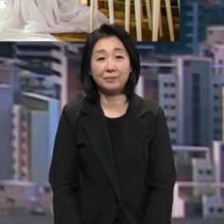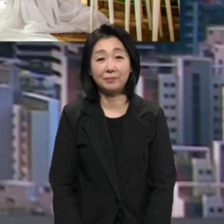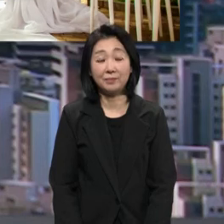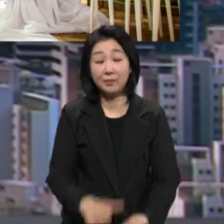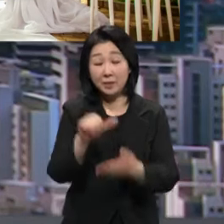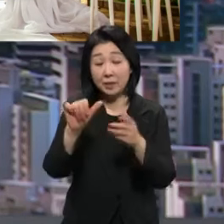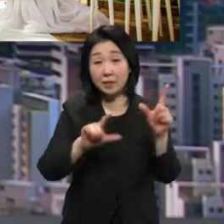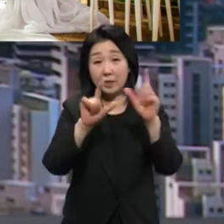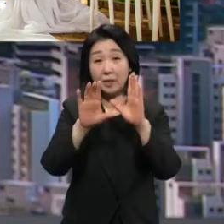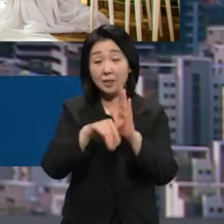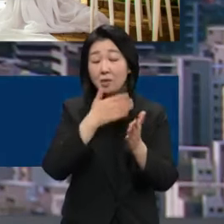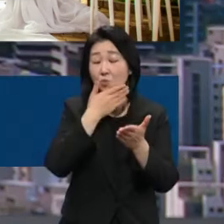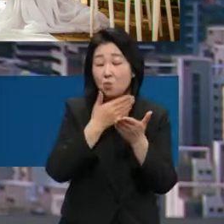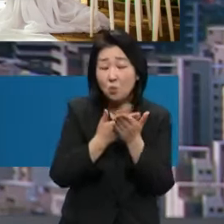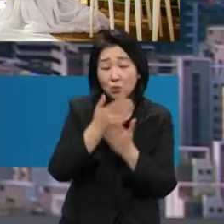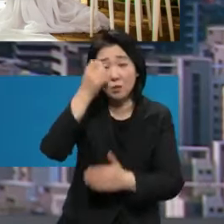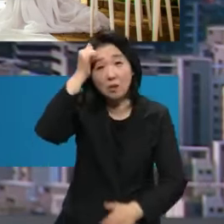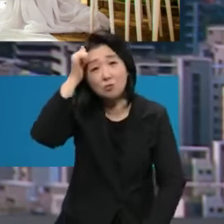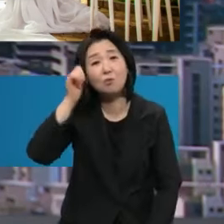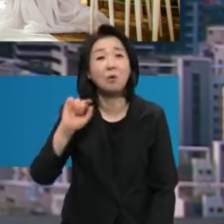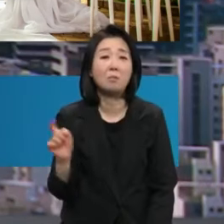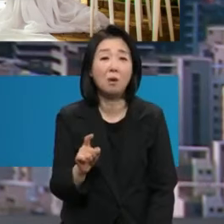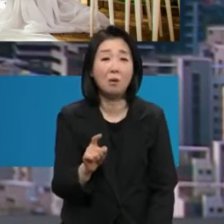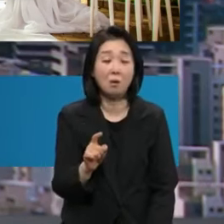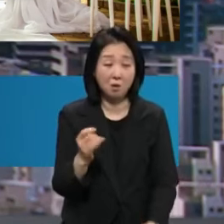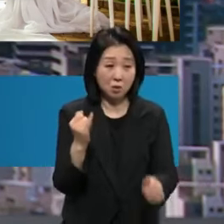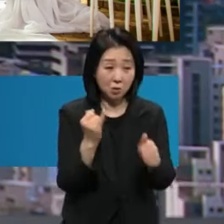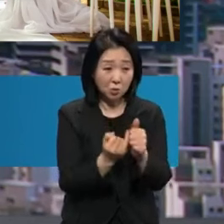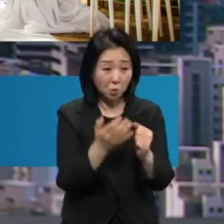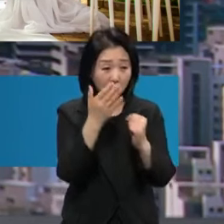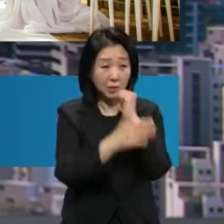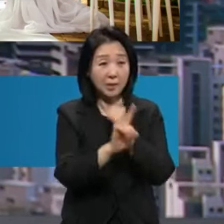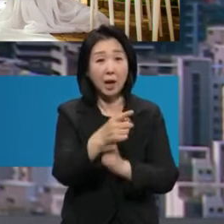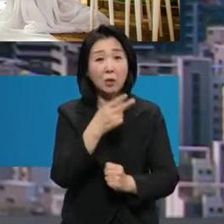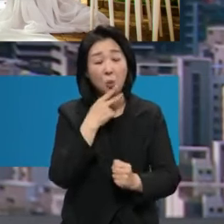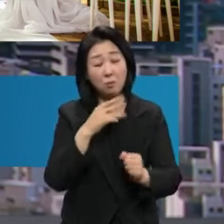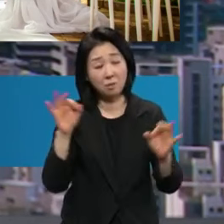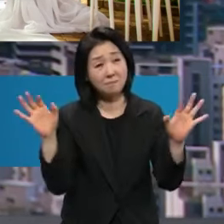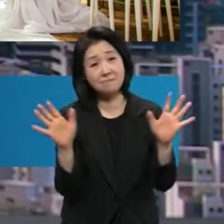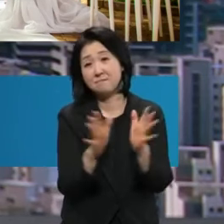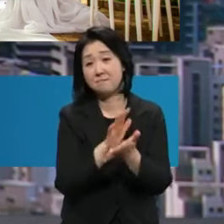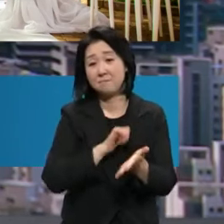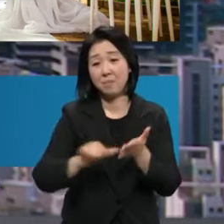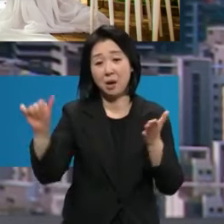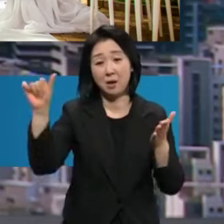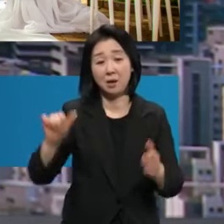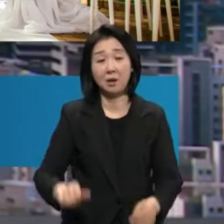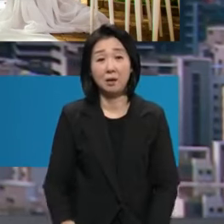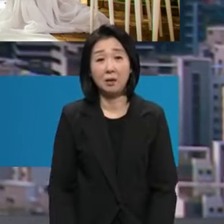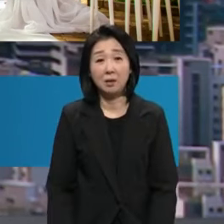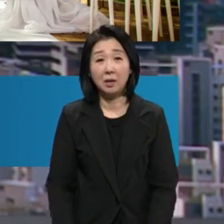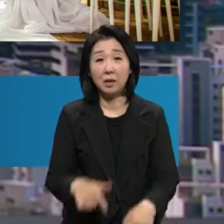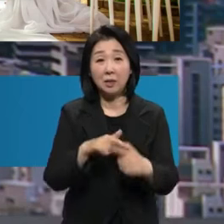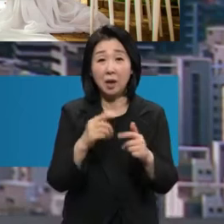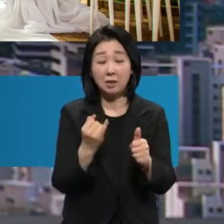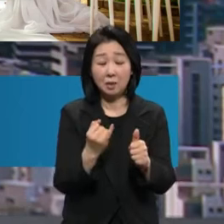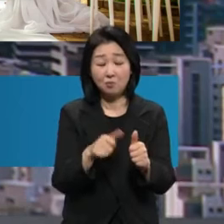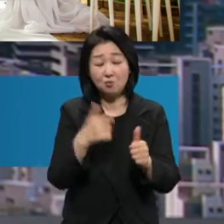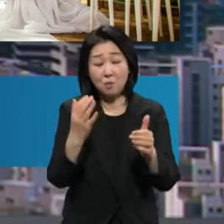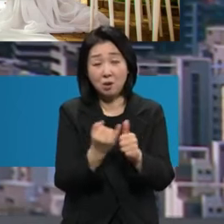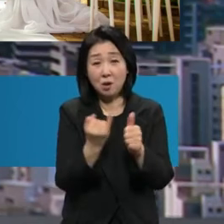인생의 소중한 기억인 결혼사진이 한 장도 남지 않고 사라졌습니다. 서울 강남의 유명 웨딩홀에서 신혼부부 두